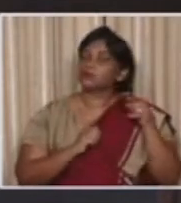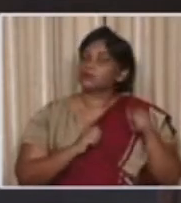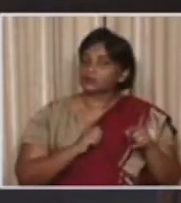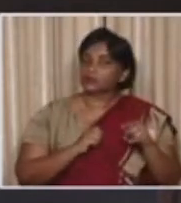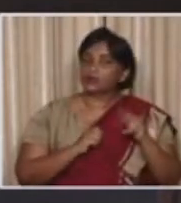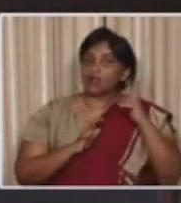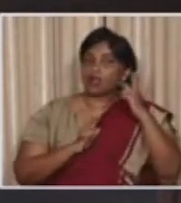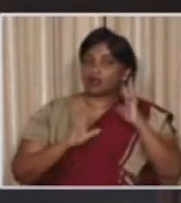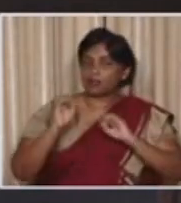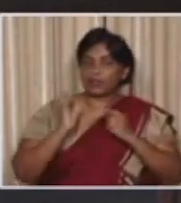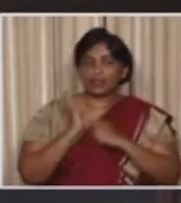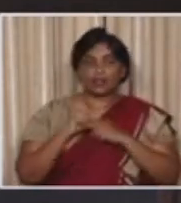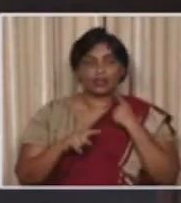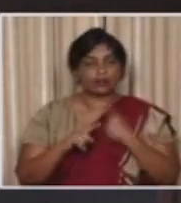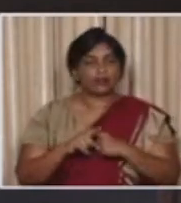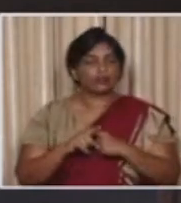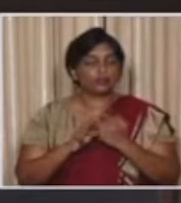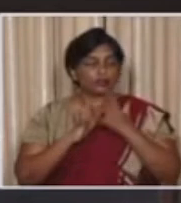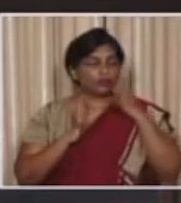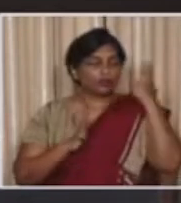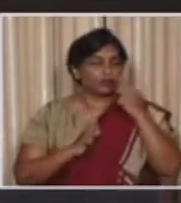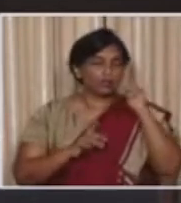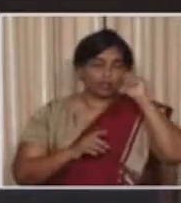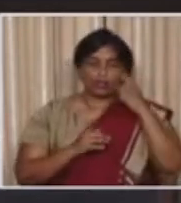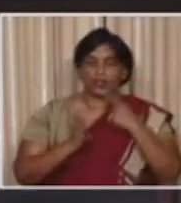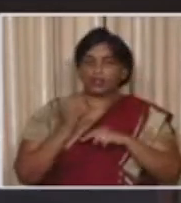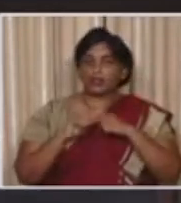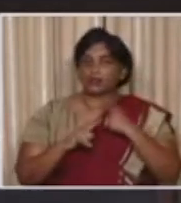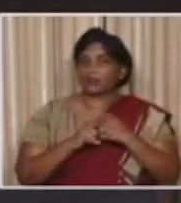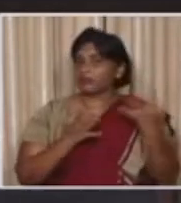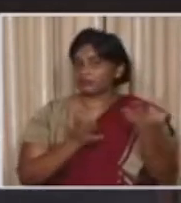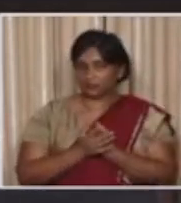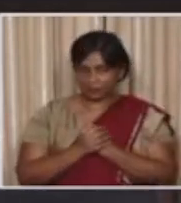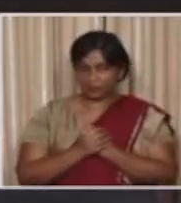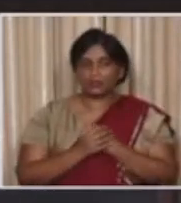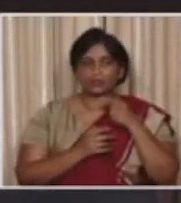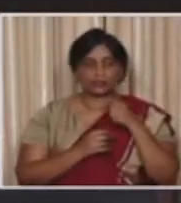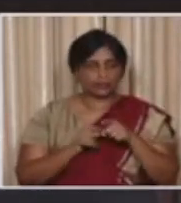පස්සේ 190ක් බදු ගැහුවා ලෝකේ තියෙන විශාලම බද්ද දුම්කොළ වලට. ඇයි අපි එහෙම ගැහුවේ?